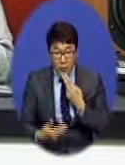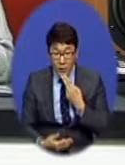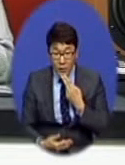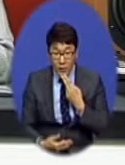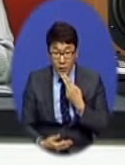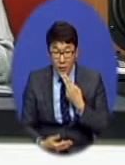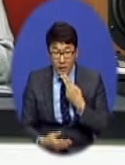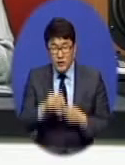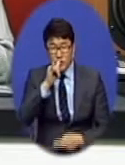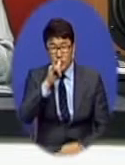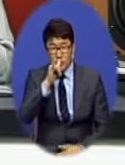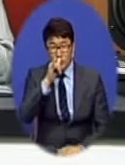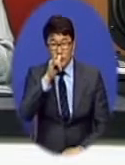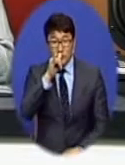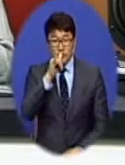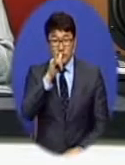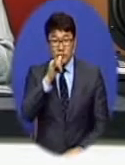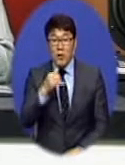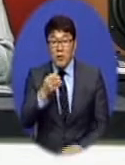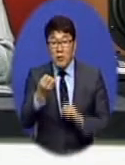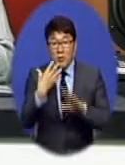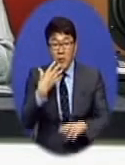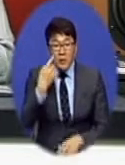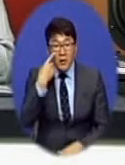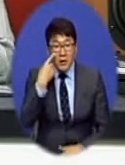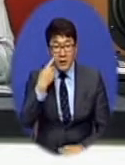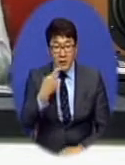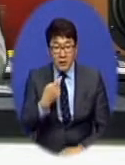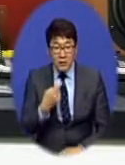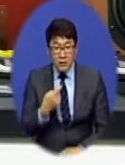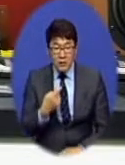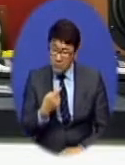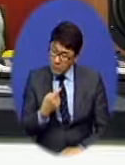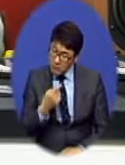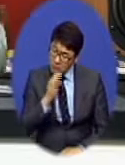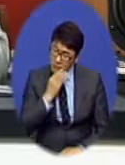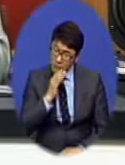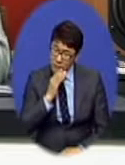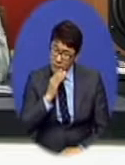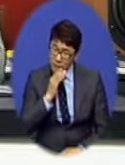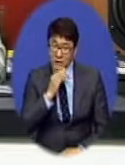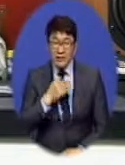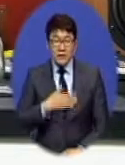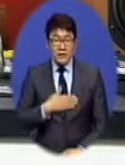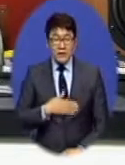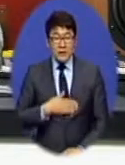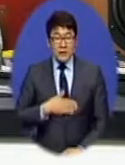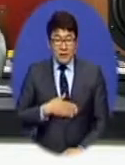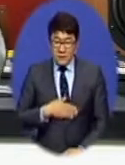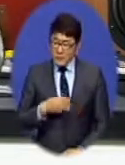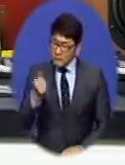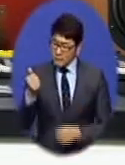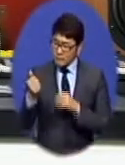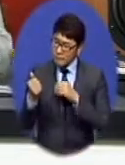왜 없어요? 쭈꾸미가. 뭐예요? 아유, 진짜. 아, 그래요? 이러실 거예요? 나